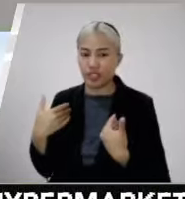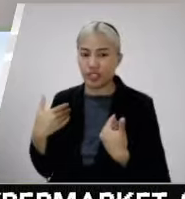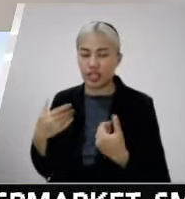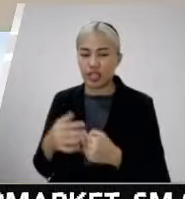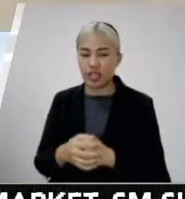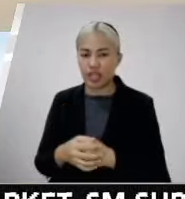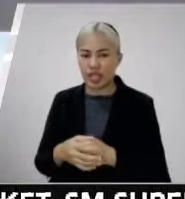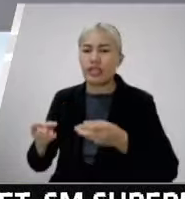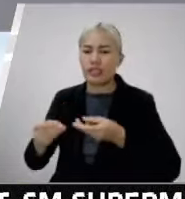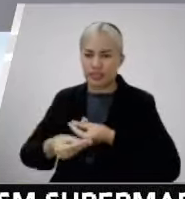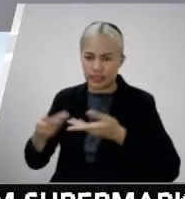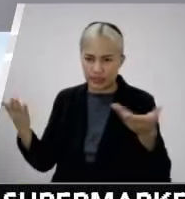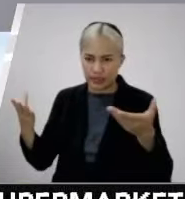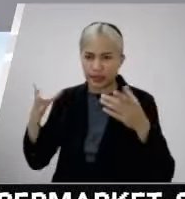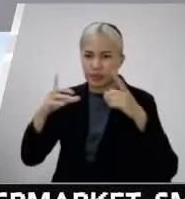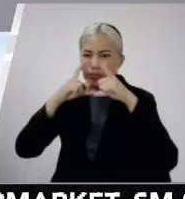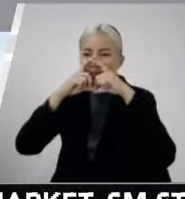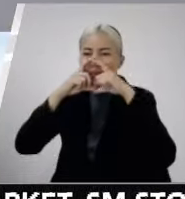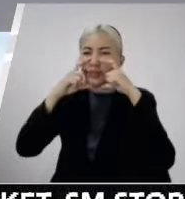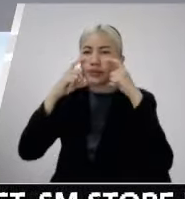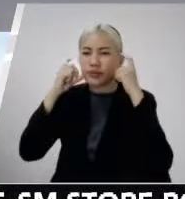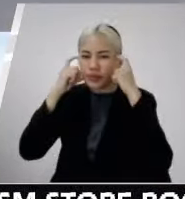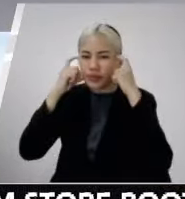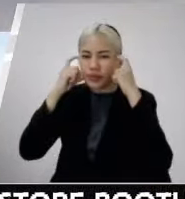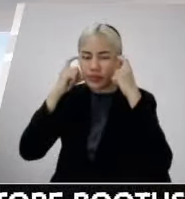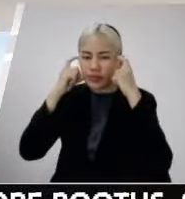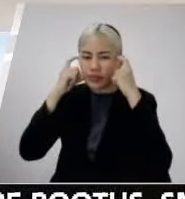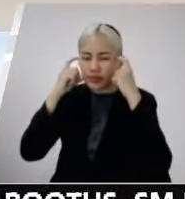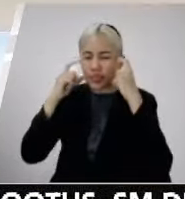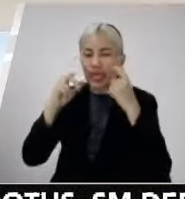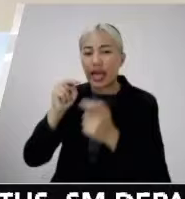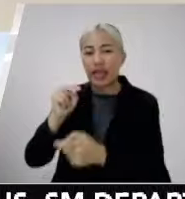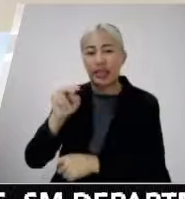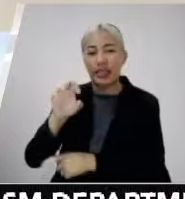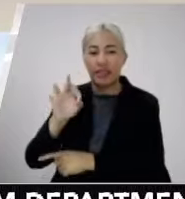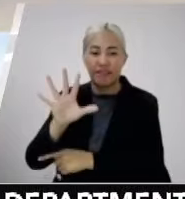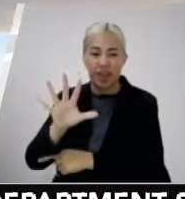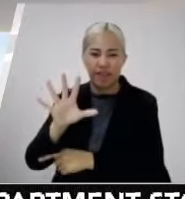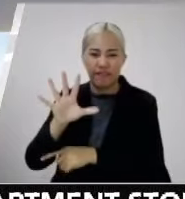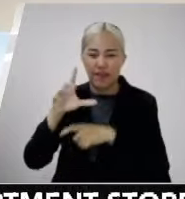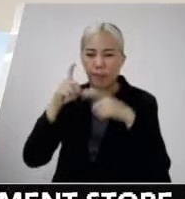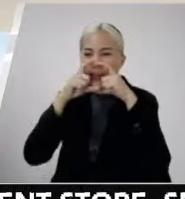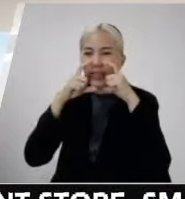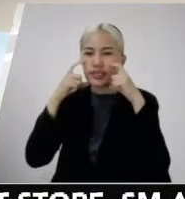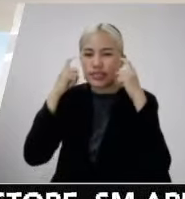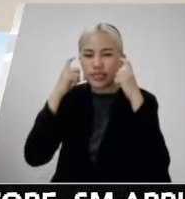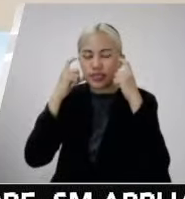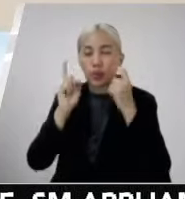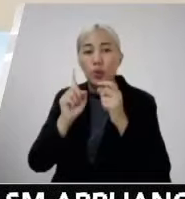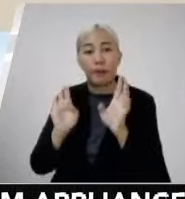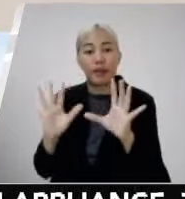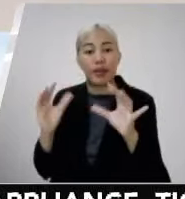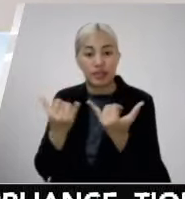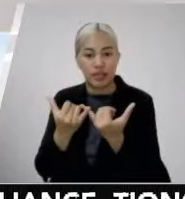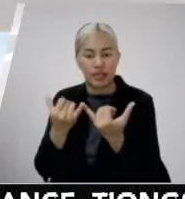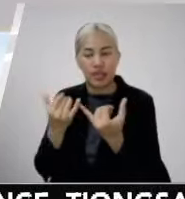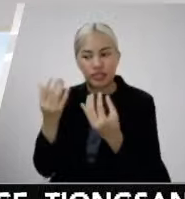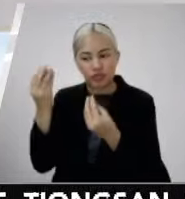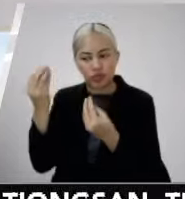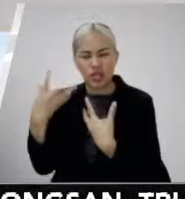po. And then yung isang barangay po natin na for added information, nagkaroon din ng water contamination